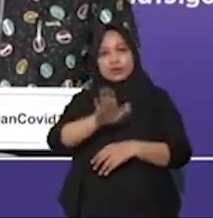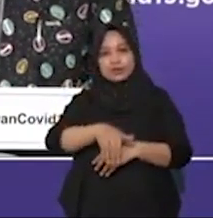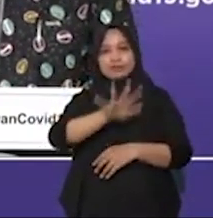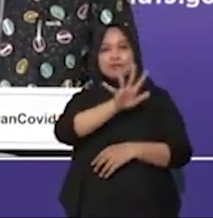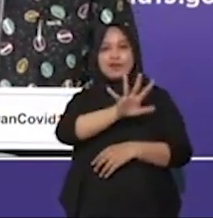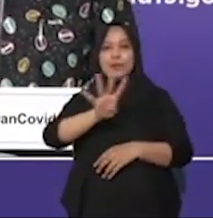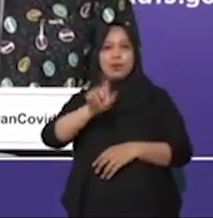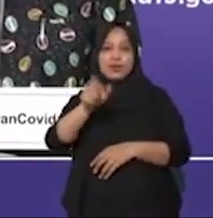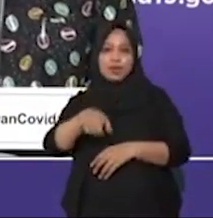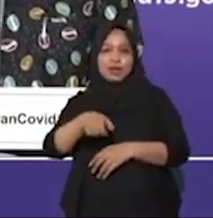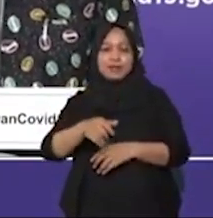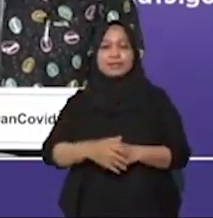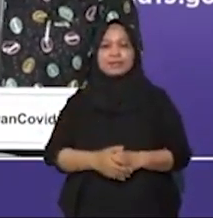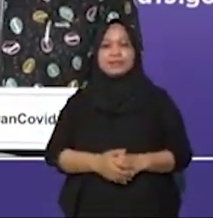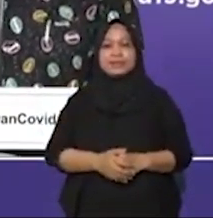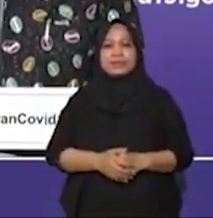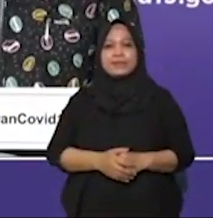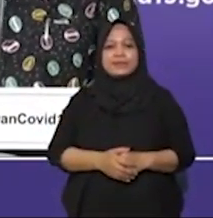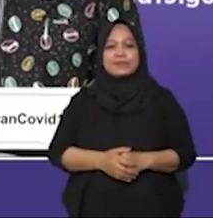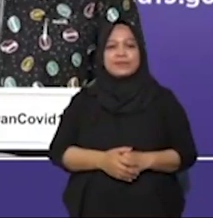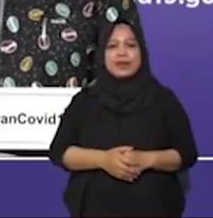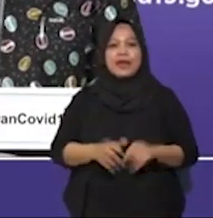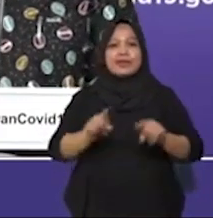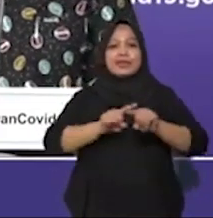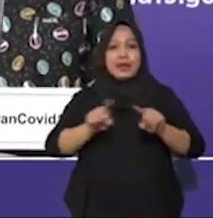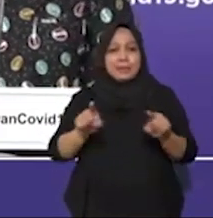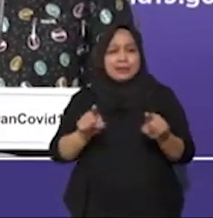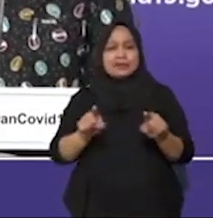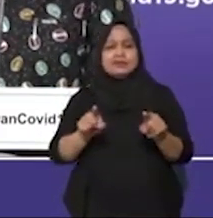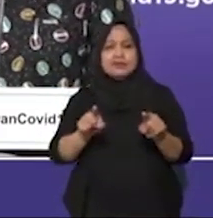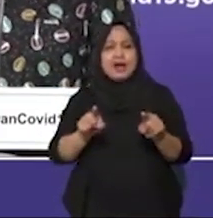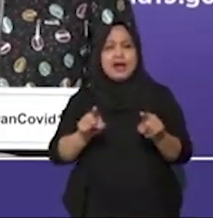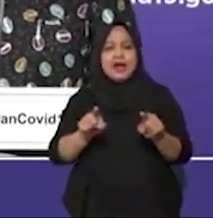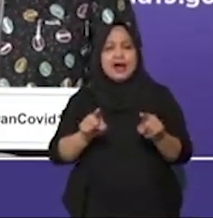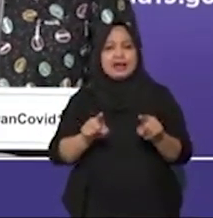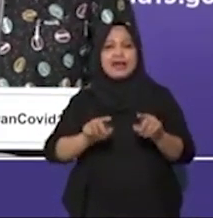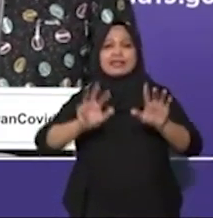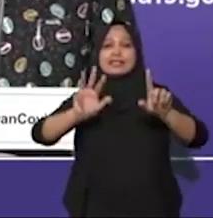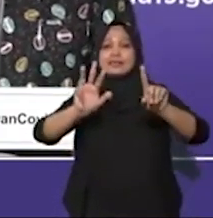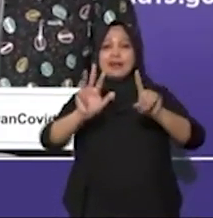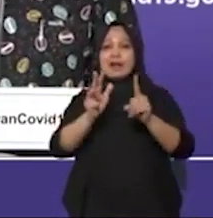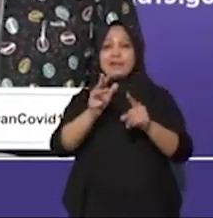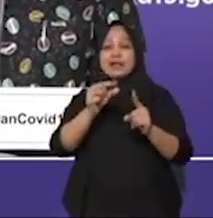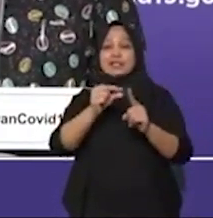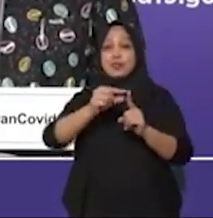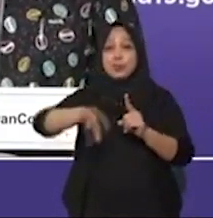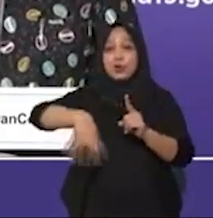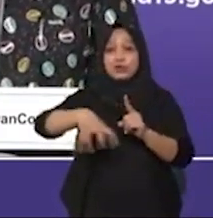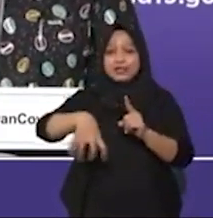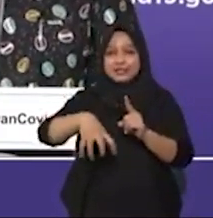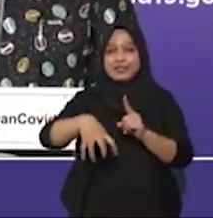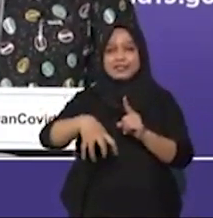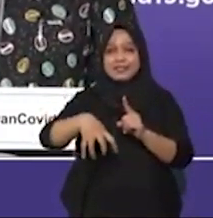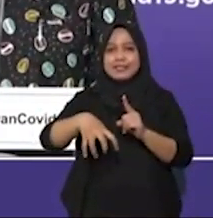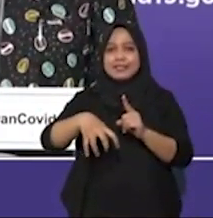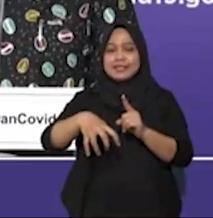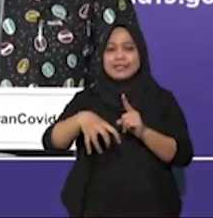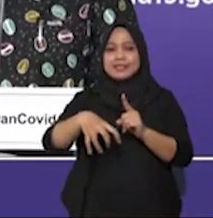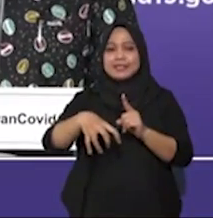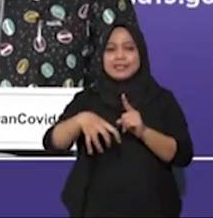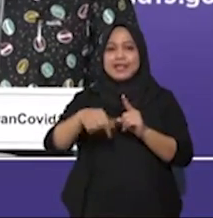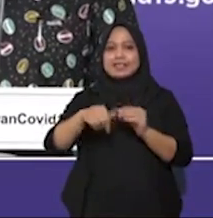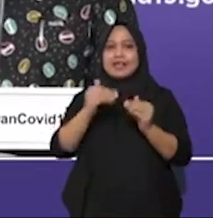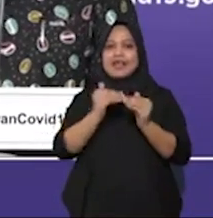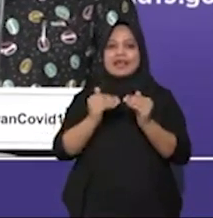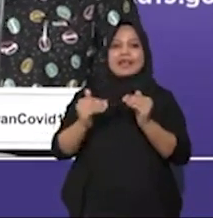54 orang Namun kita juga melihat ada 19 provinsi yang angka kenaikannya